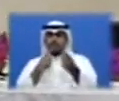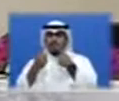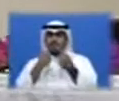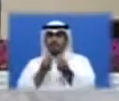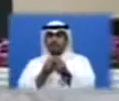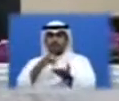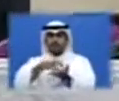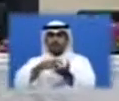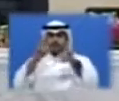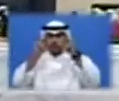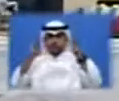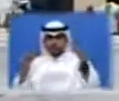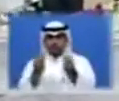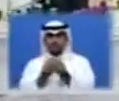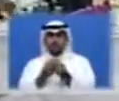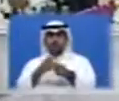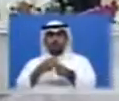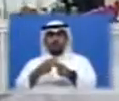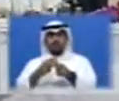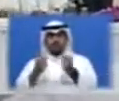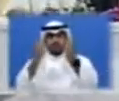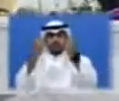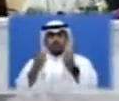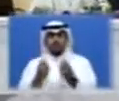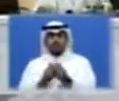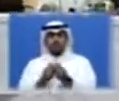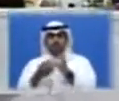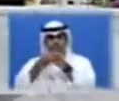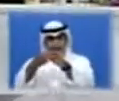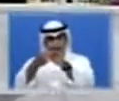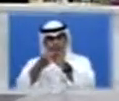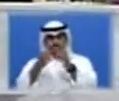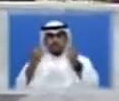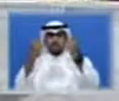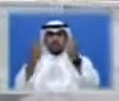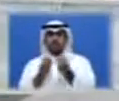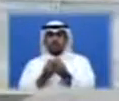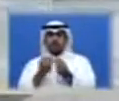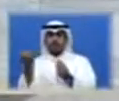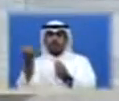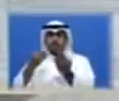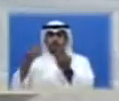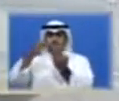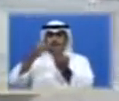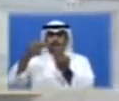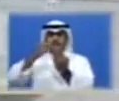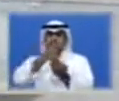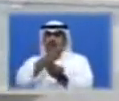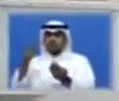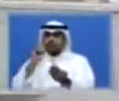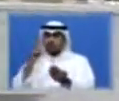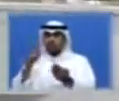الطيبة التي تربط بين دولة الكويت والجمهورية اللبنانية الشقيقة وسبل تعزيزها في مختلف